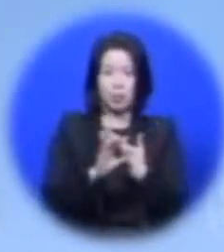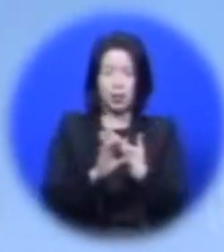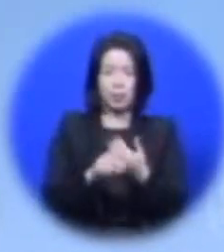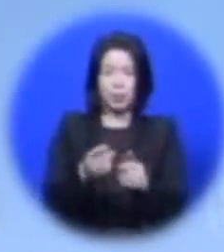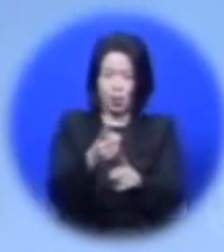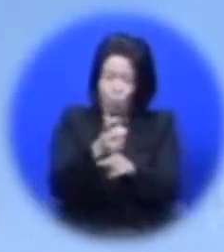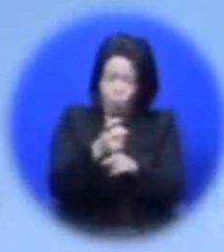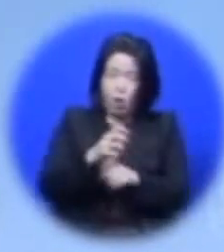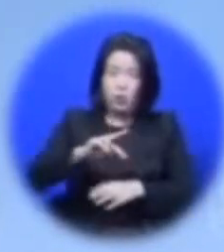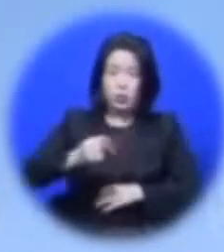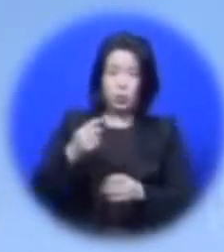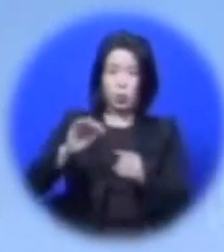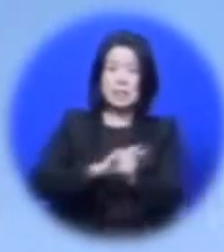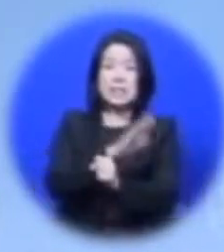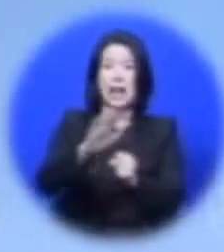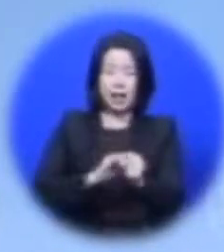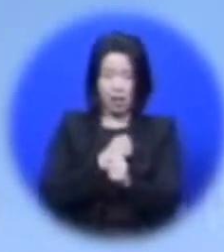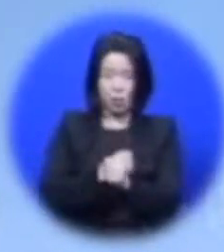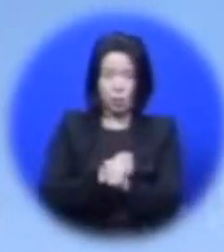원수도 사랑하고